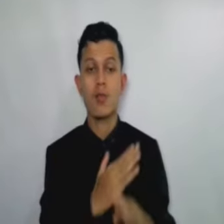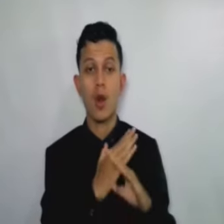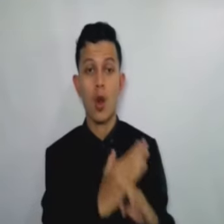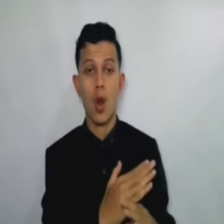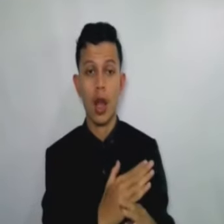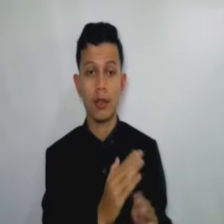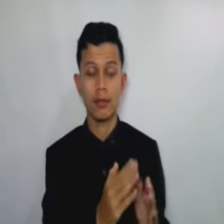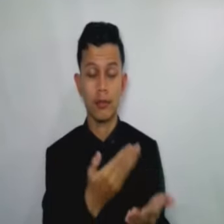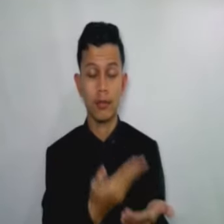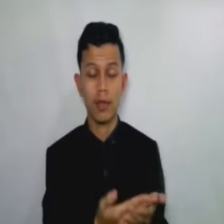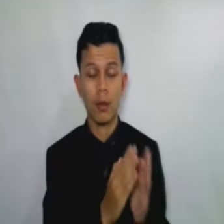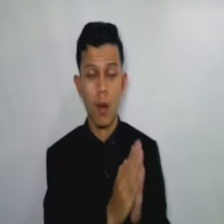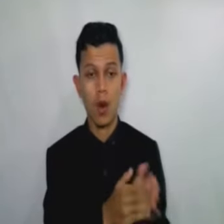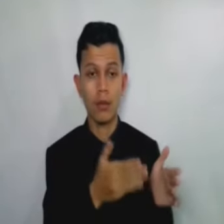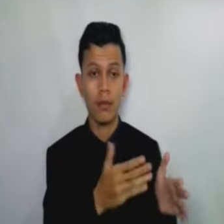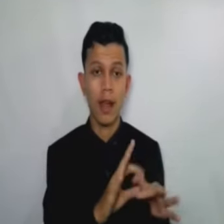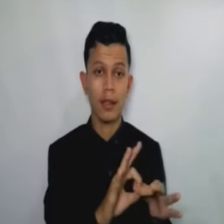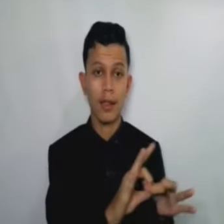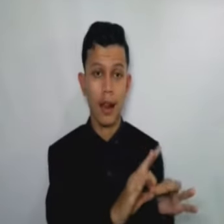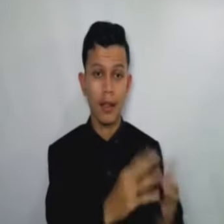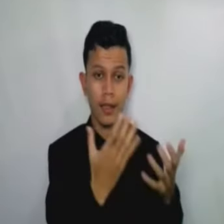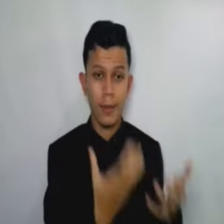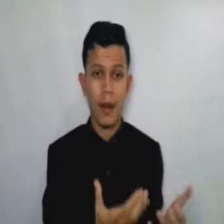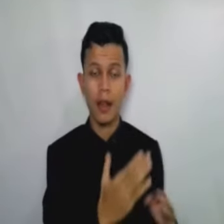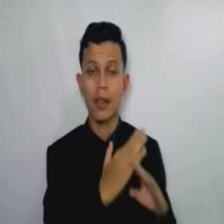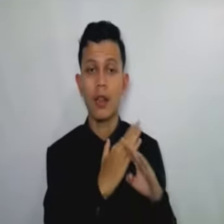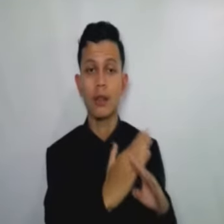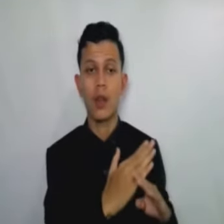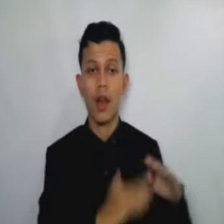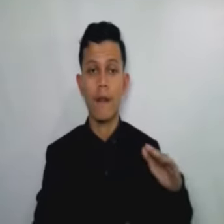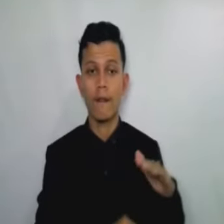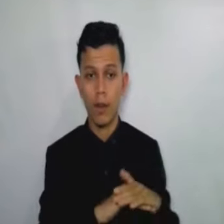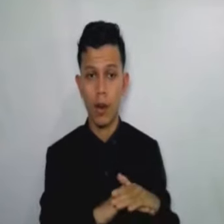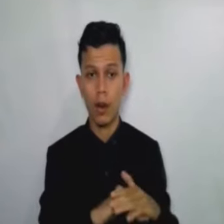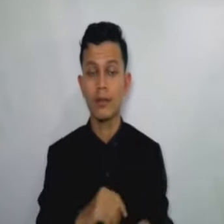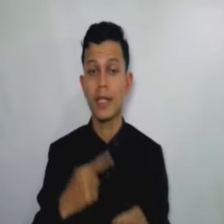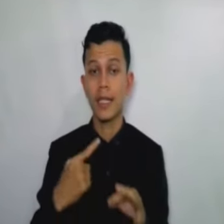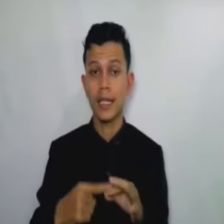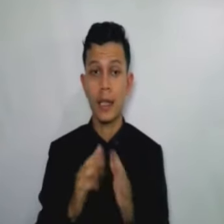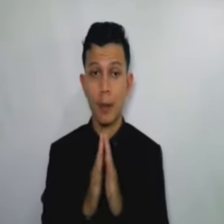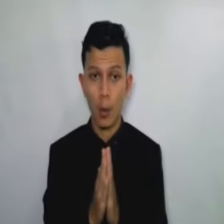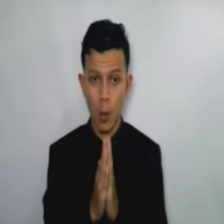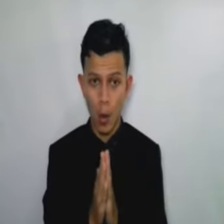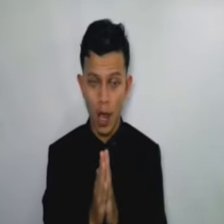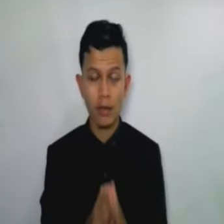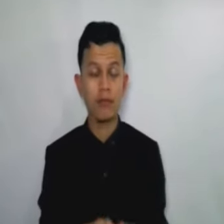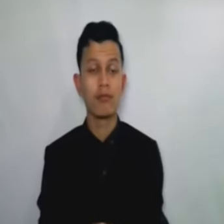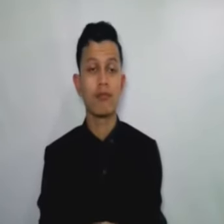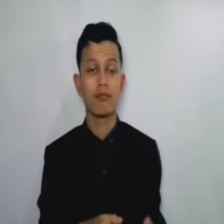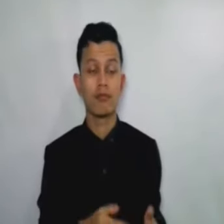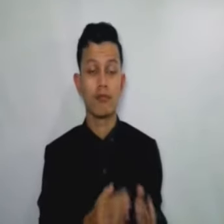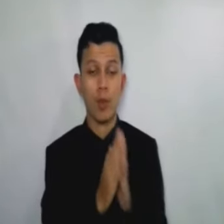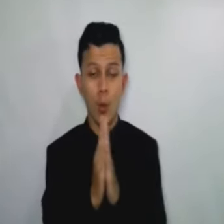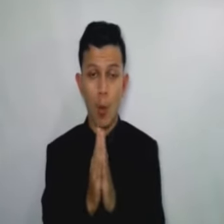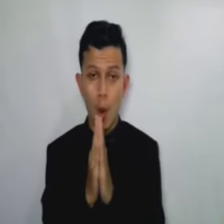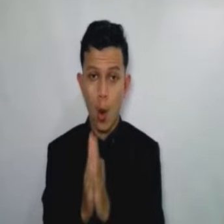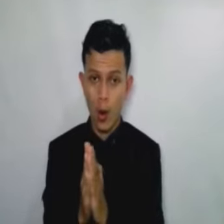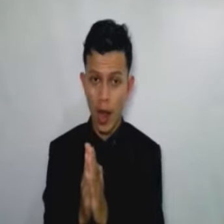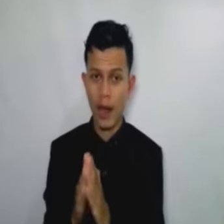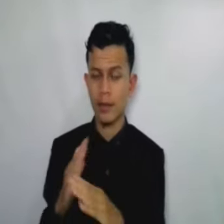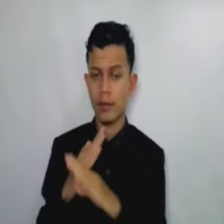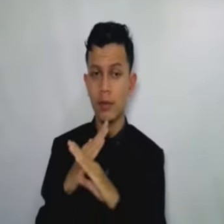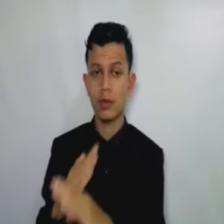dan eksepsi pihak terkait untuk seluruhnya dalam pokok permohonan menolak permohonan pemohon untuk